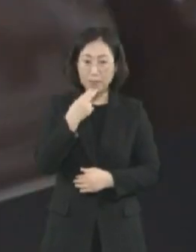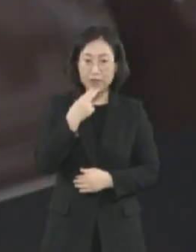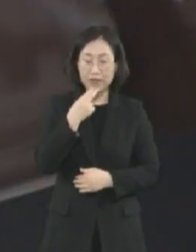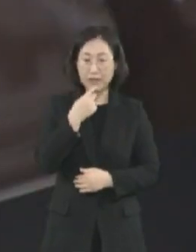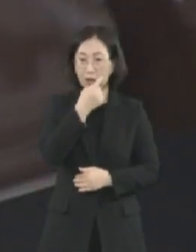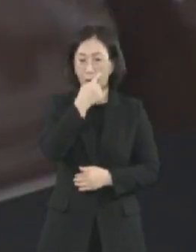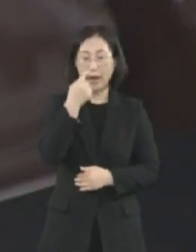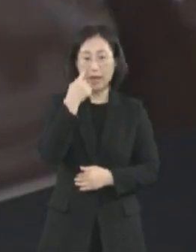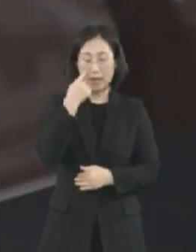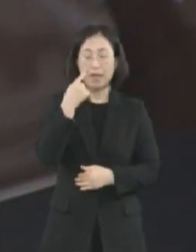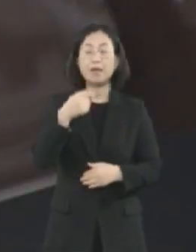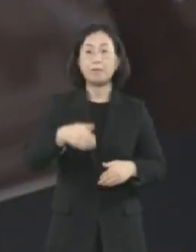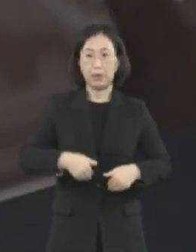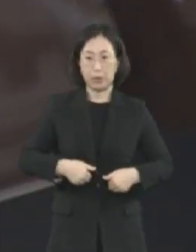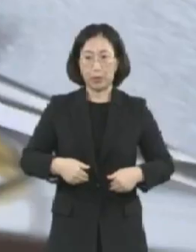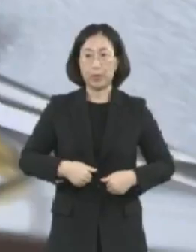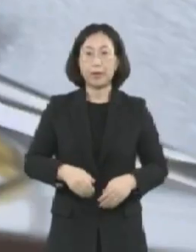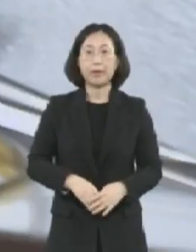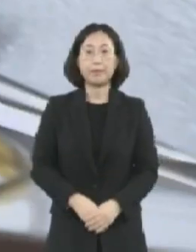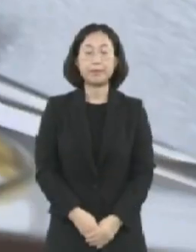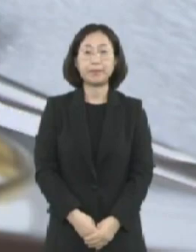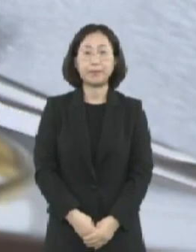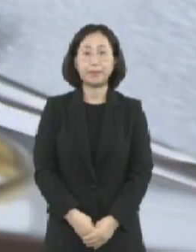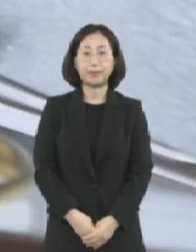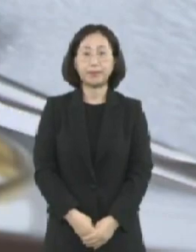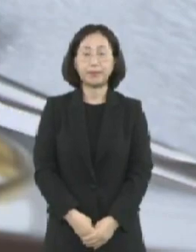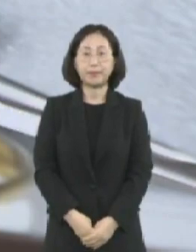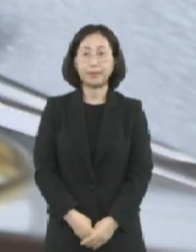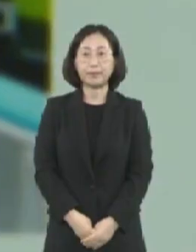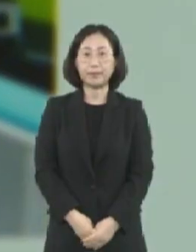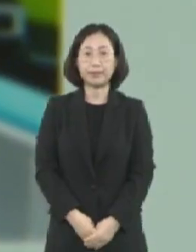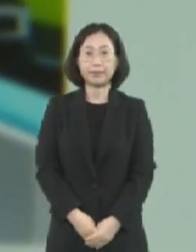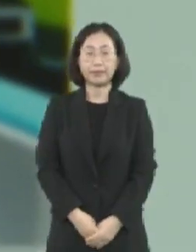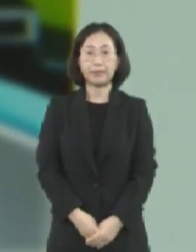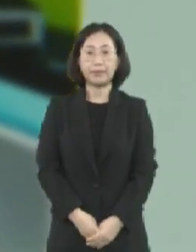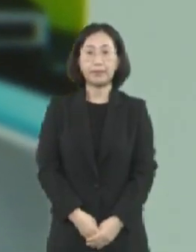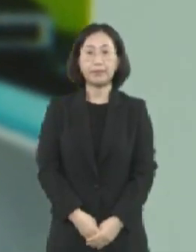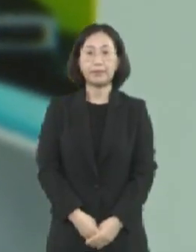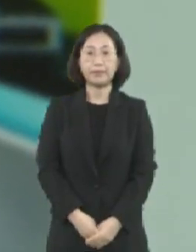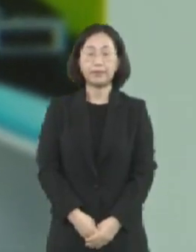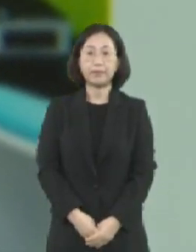의료사고를 줄일 수 있다고 강조합니다. TJB 김성민입니다.